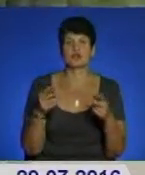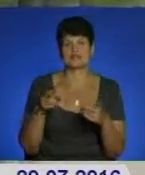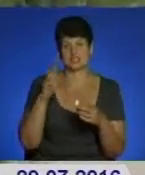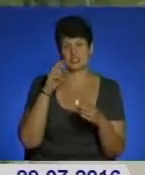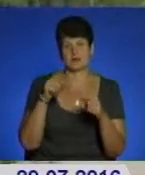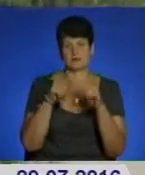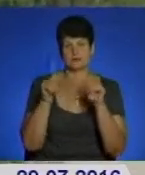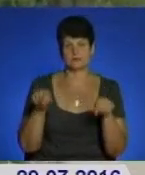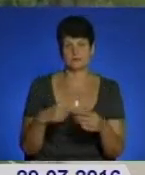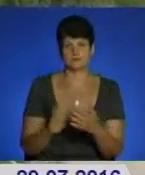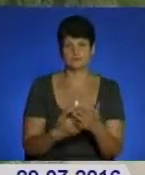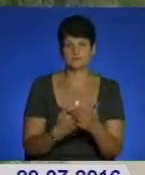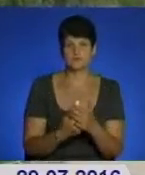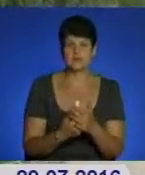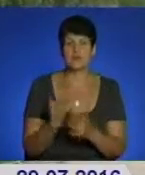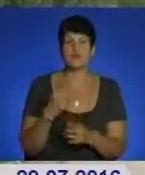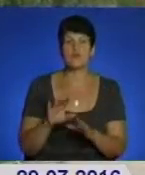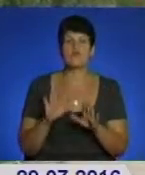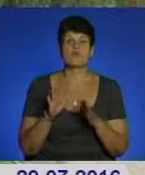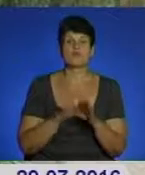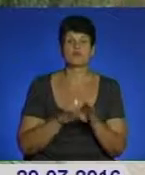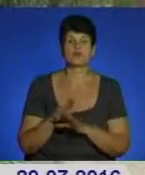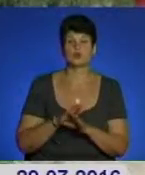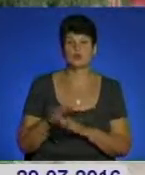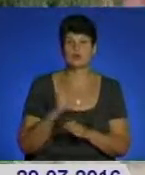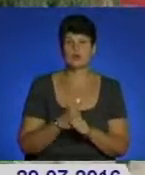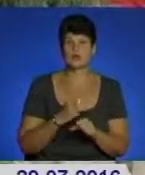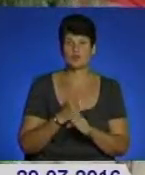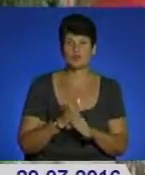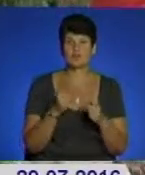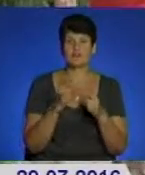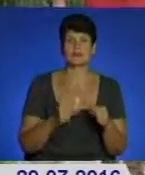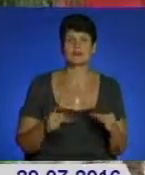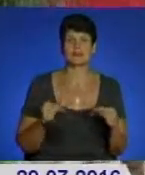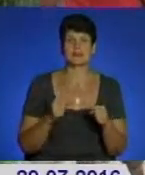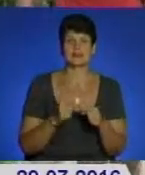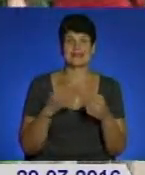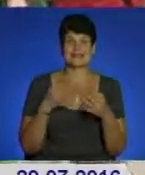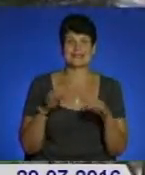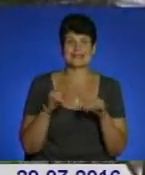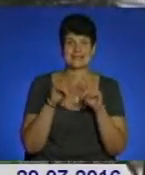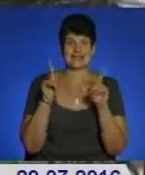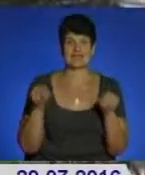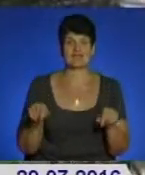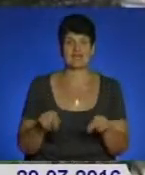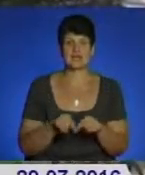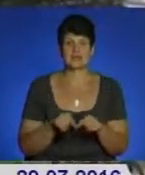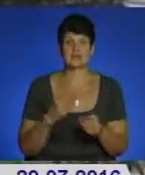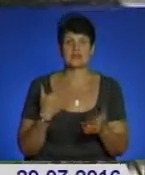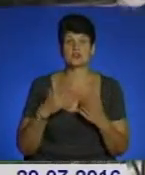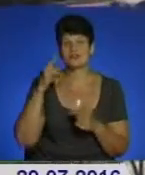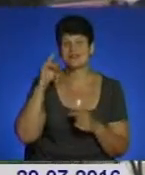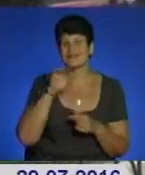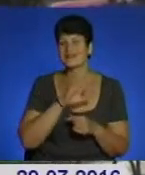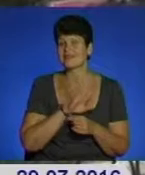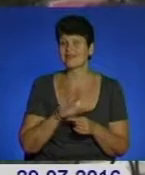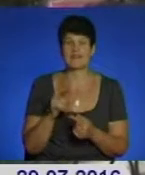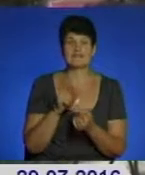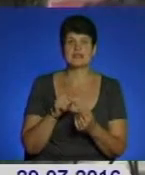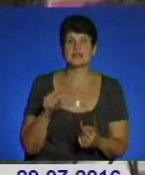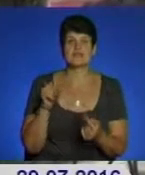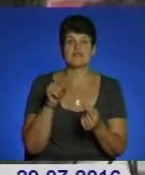тими завданнями, які вона повинна виконати вже кваліфікаційно. Якщо претендент успішно підтвердив свої знання,